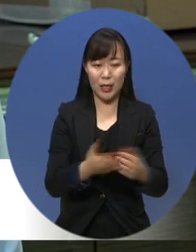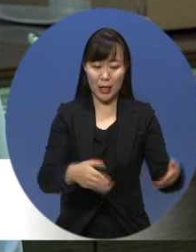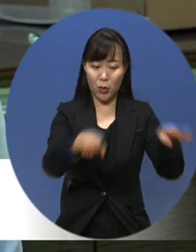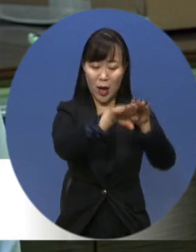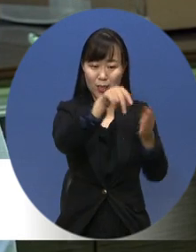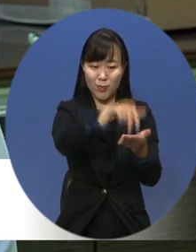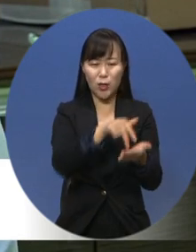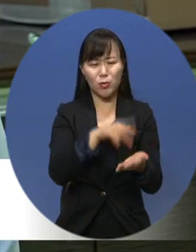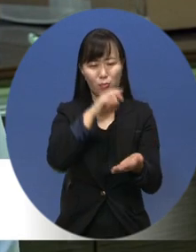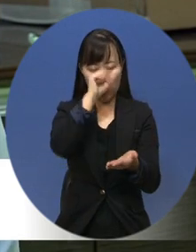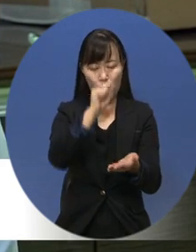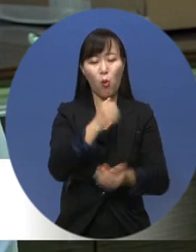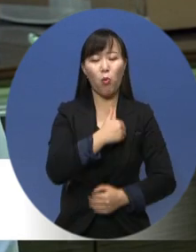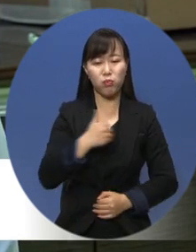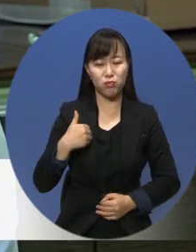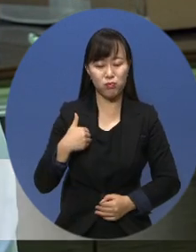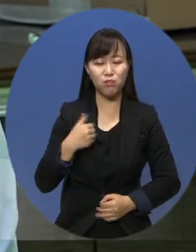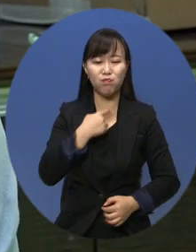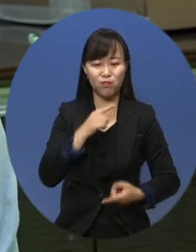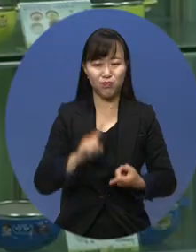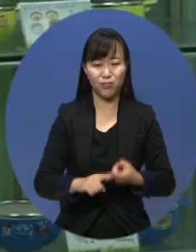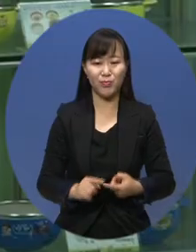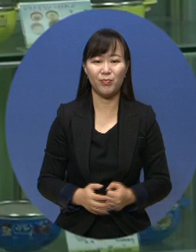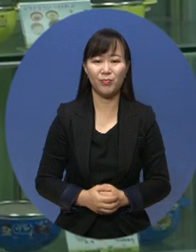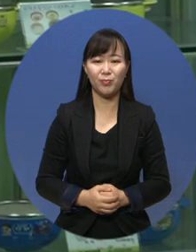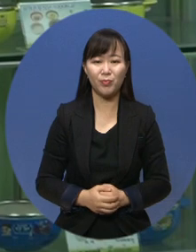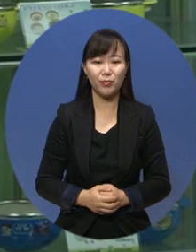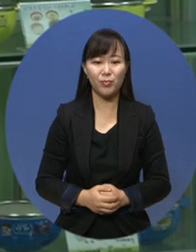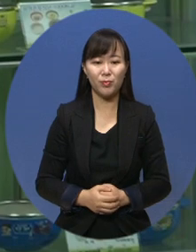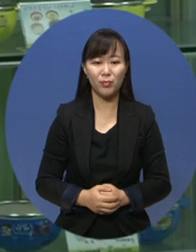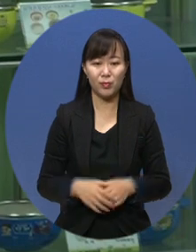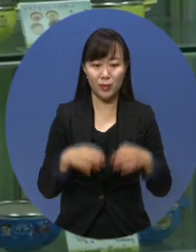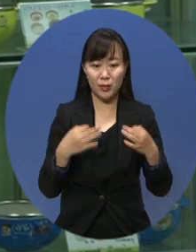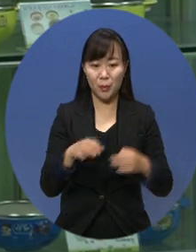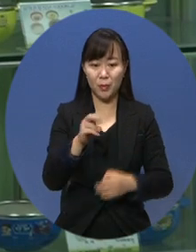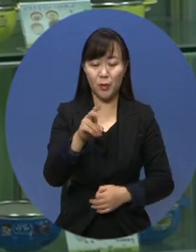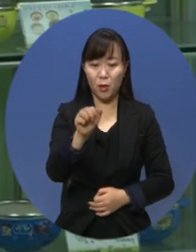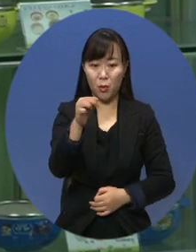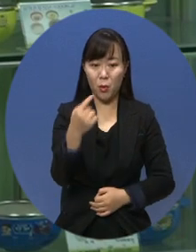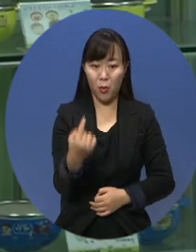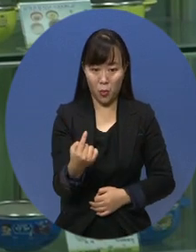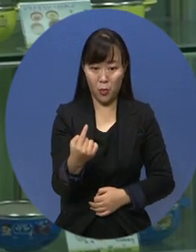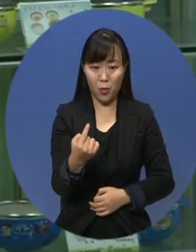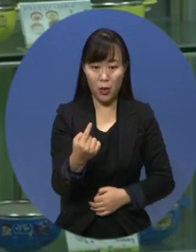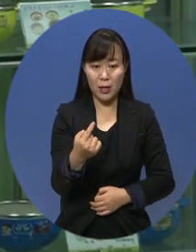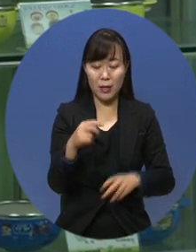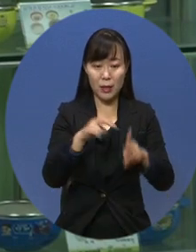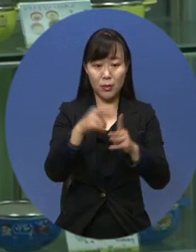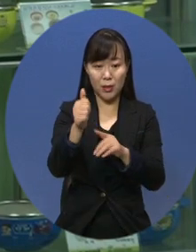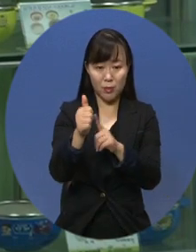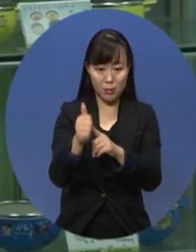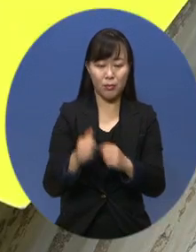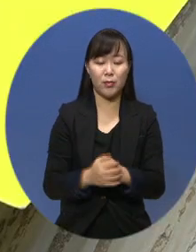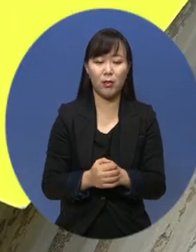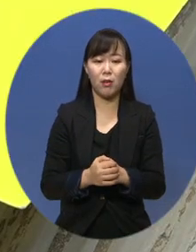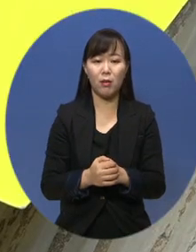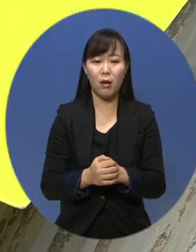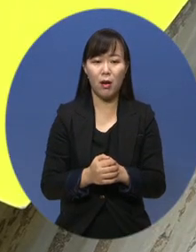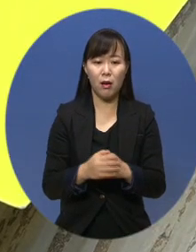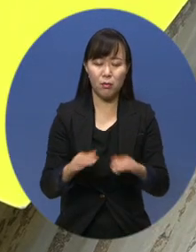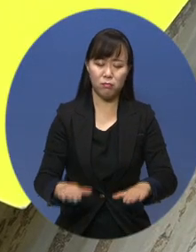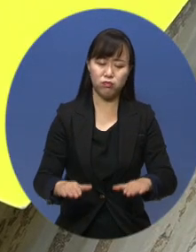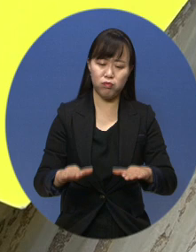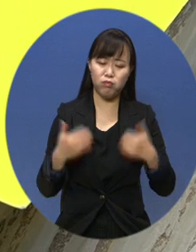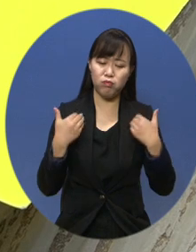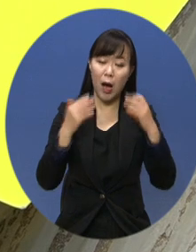초 하시고 만족도도 높고 그렇게 되죠 한편 김용우 보령시 어린이급식관리지원센터 장은 성장기 아동